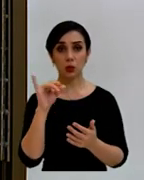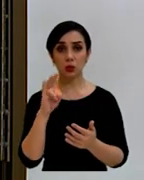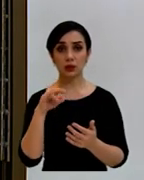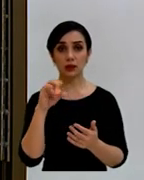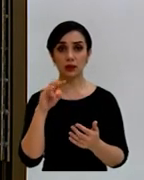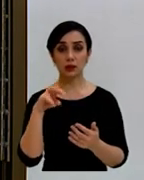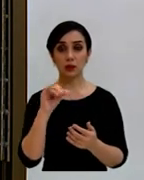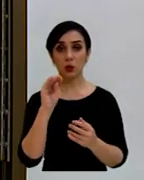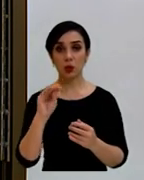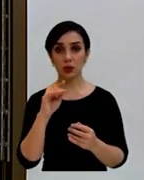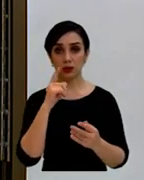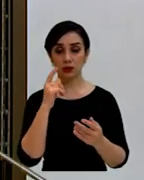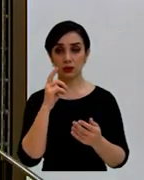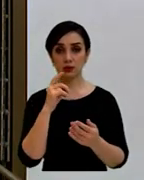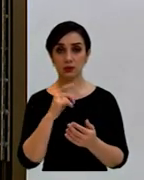qo'ying gapingizda.